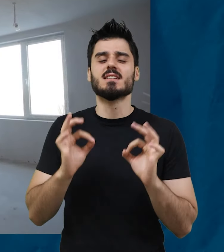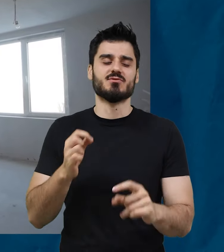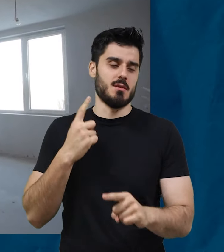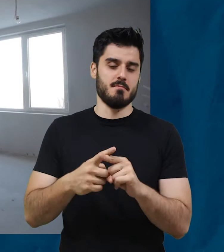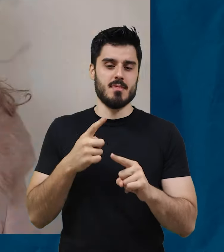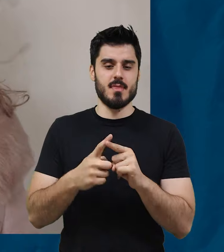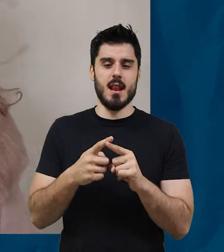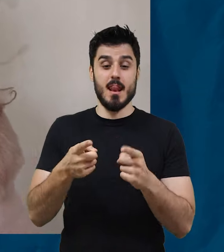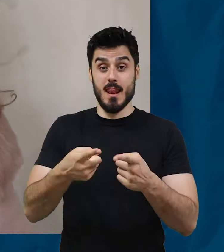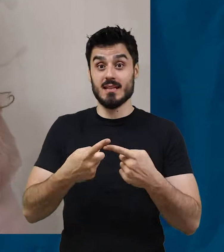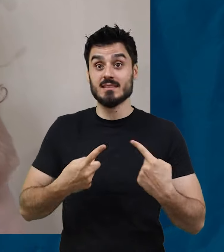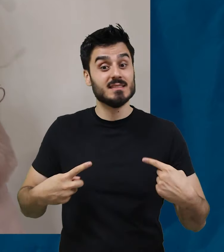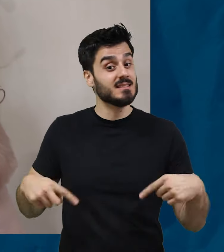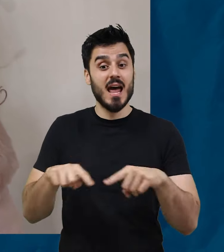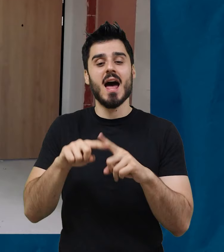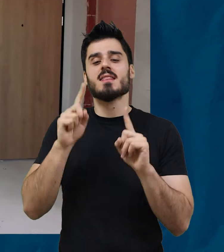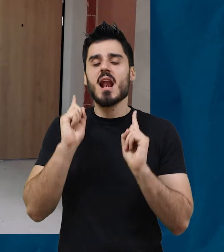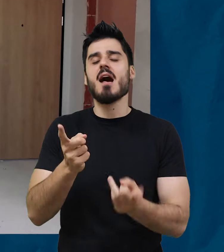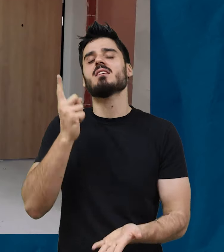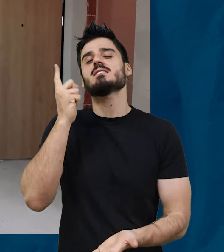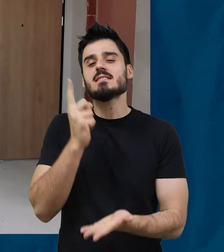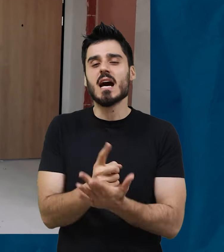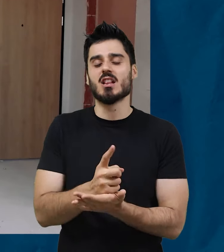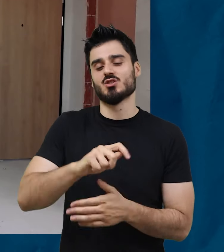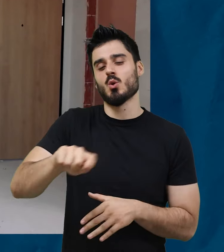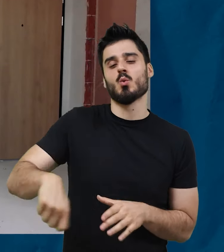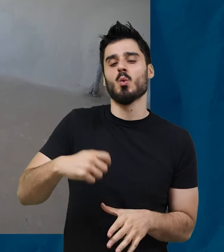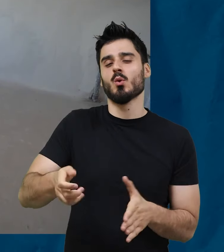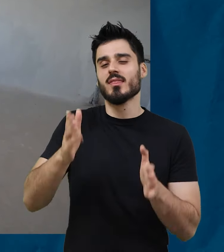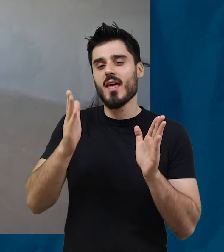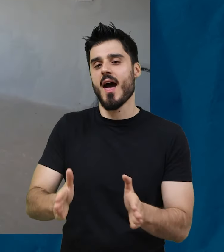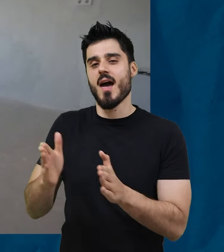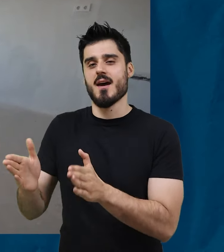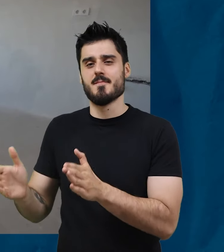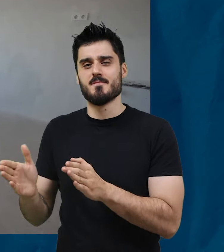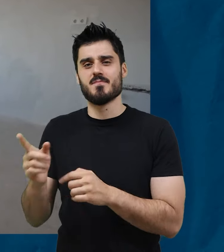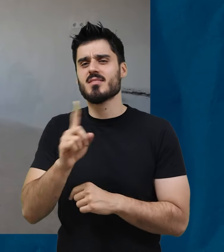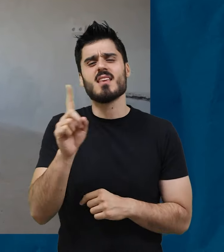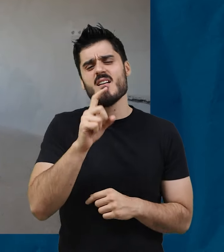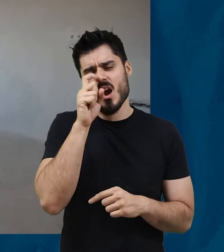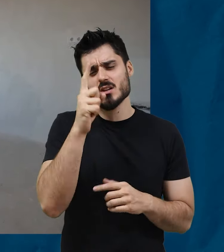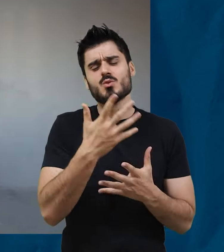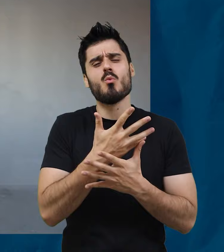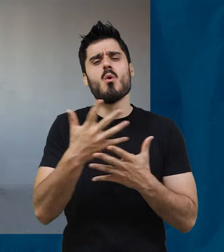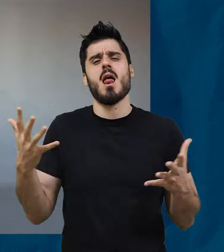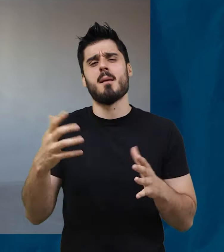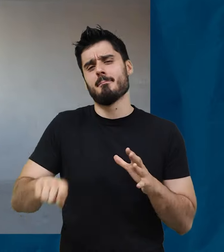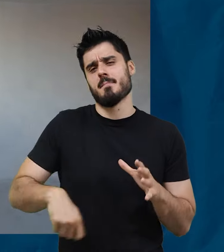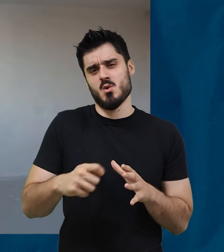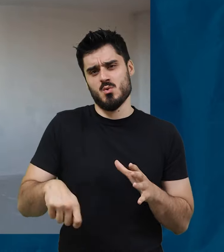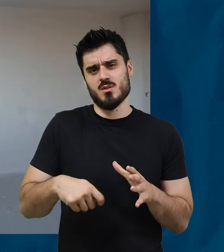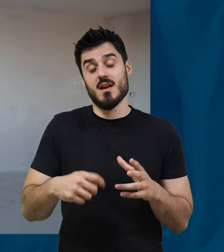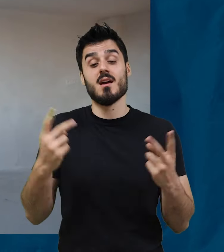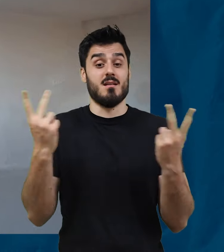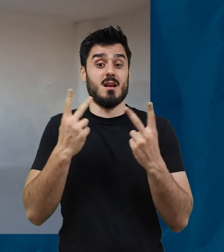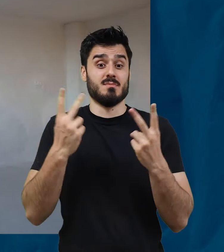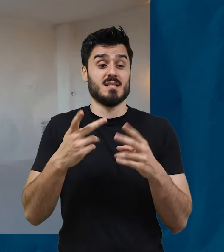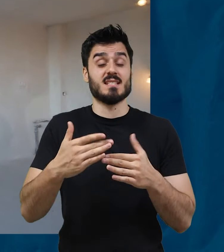трябва да бъде задължително с кухненски бокс. Не е толкова важно, според мен, голямата кухня. Разбира се, прекрасен ъгъл с